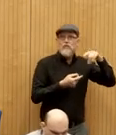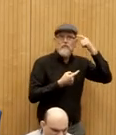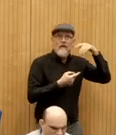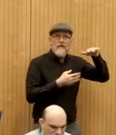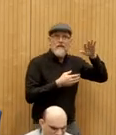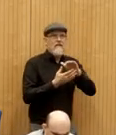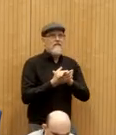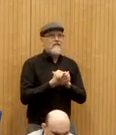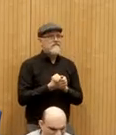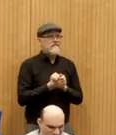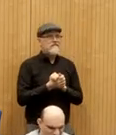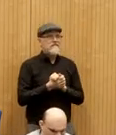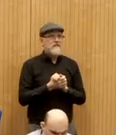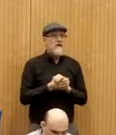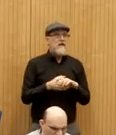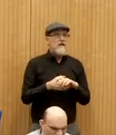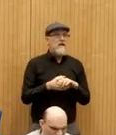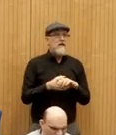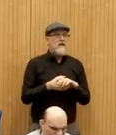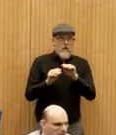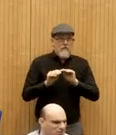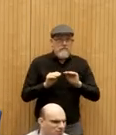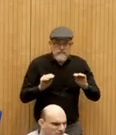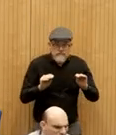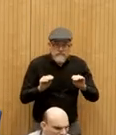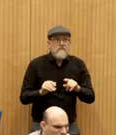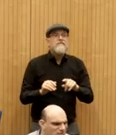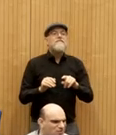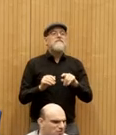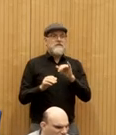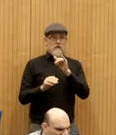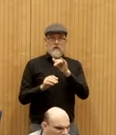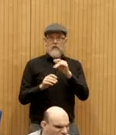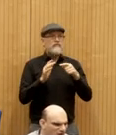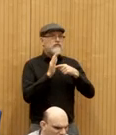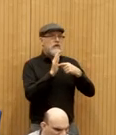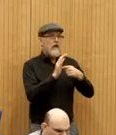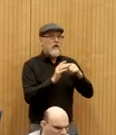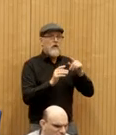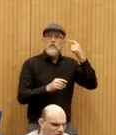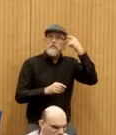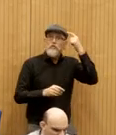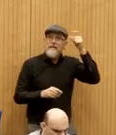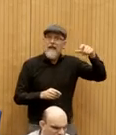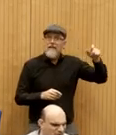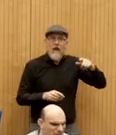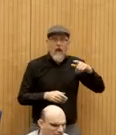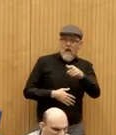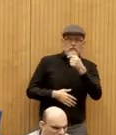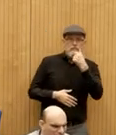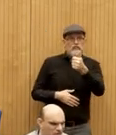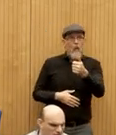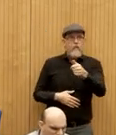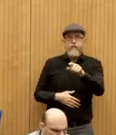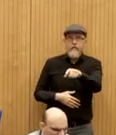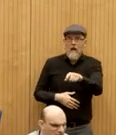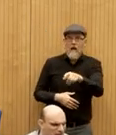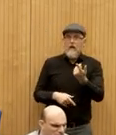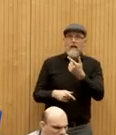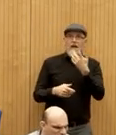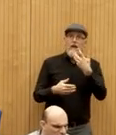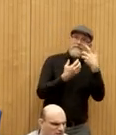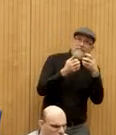Rückmeldungen, die du für deine Arbeit bekommst? Die zeigen jedes Mal größere Interesse. Die stellen uns Fragen, und wie man die Barrieren abbauen könnte.